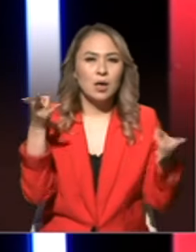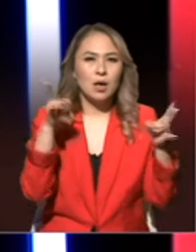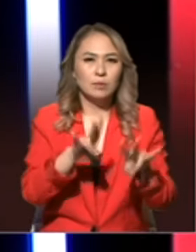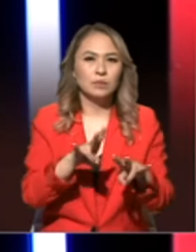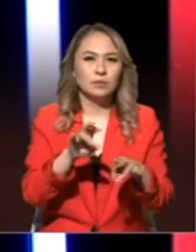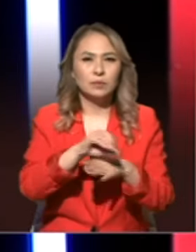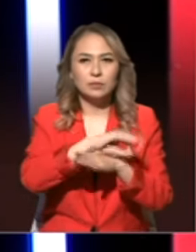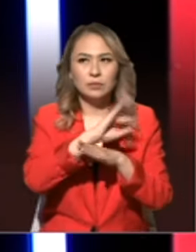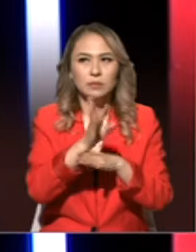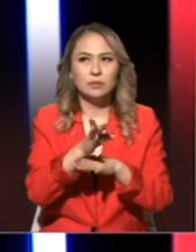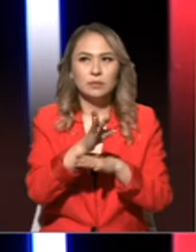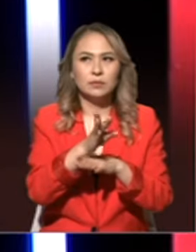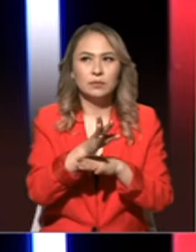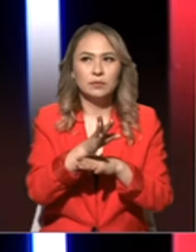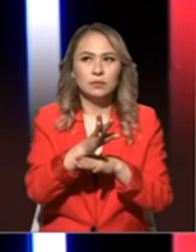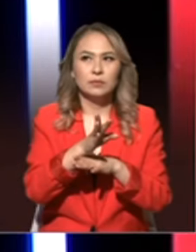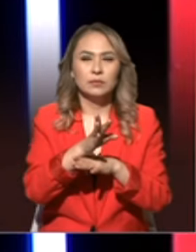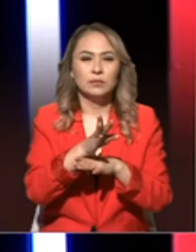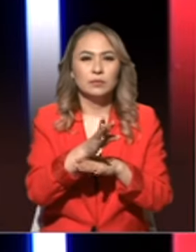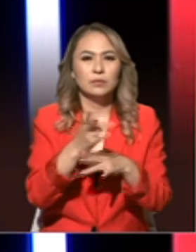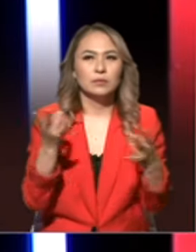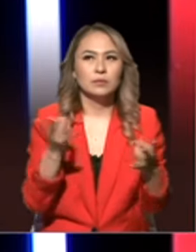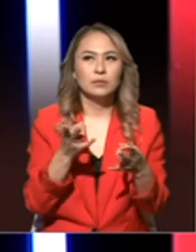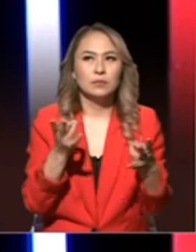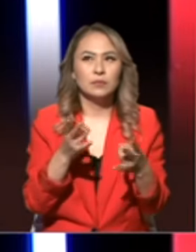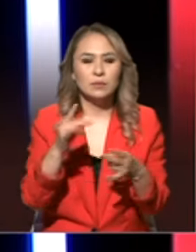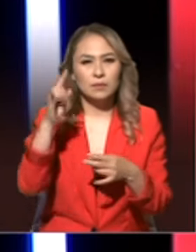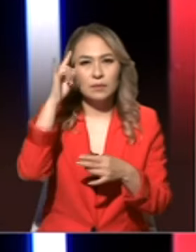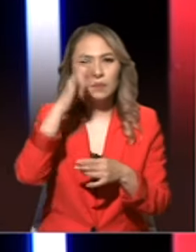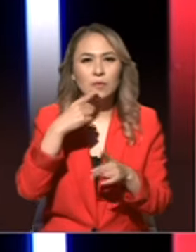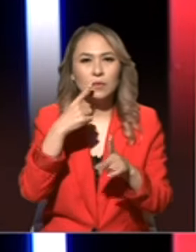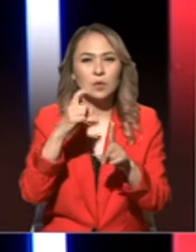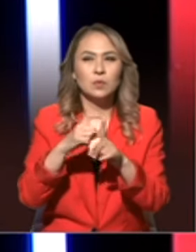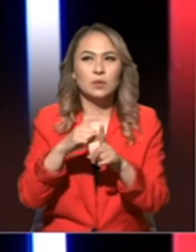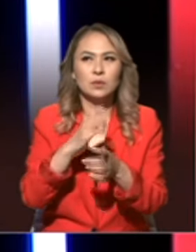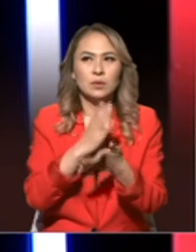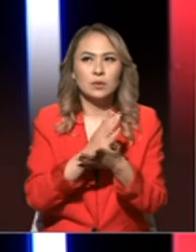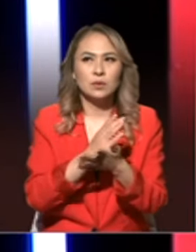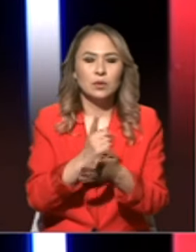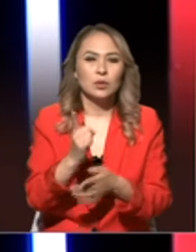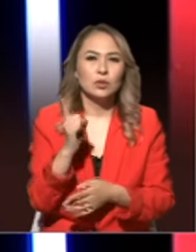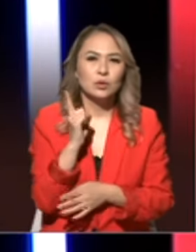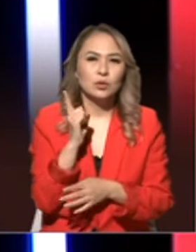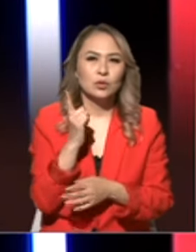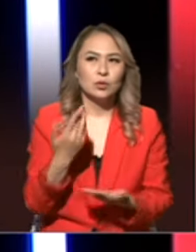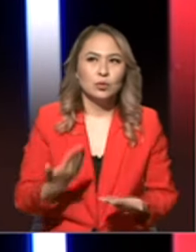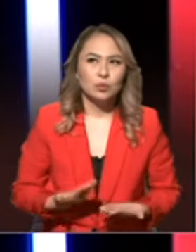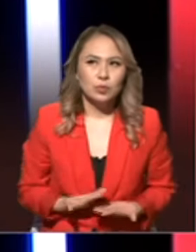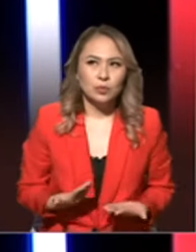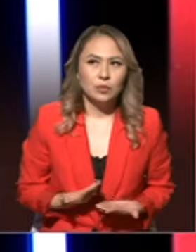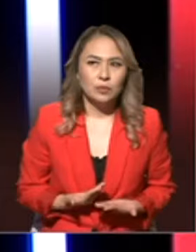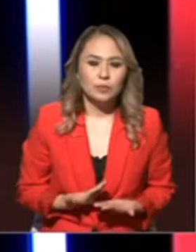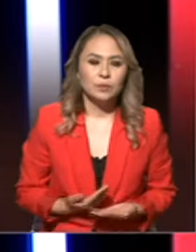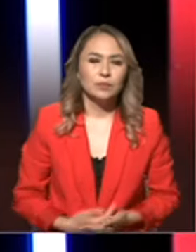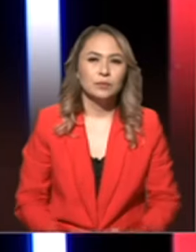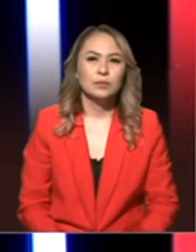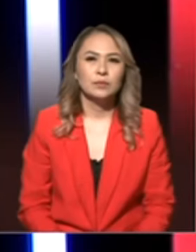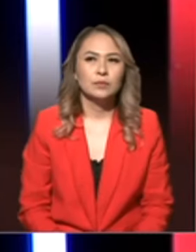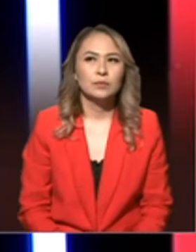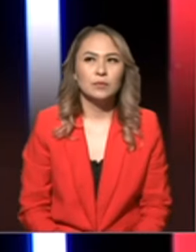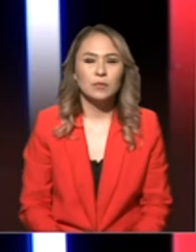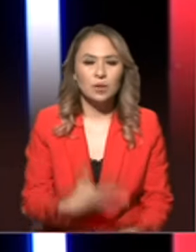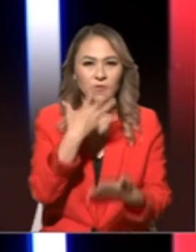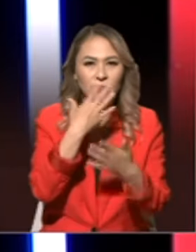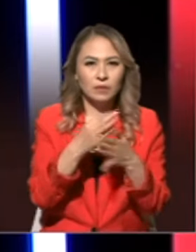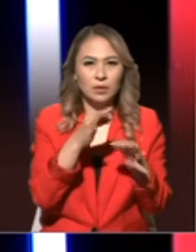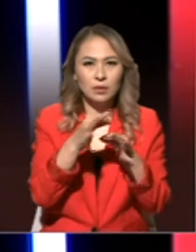қалуына жағдай жасауымыз керек дейді. Қазақта бір жақсы сөз бар. Кезекті дүние кезбелі несібе деген. Өз